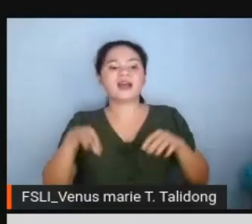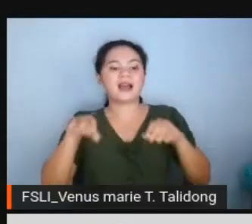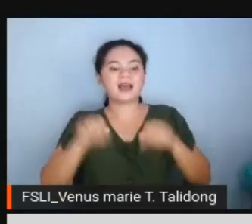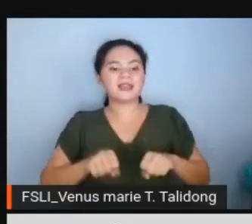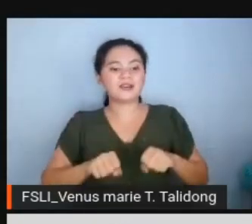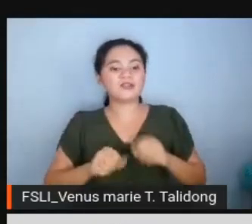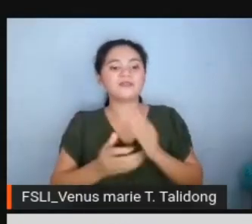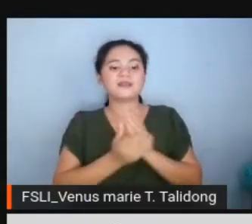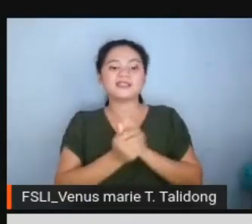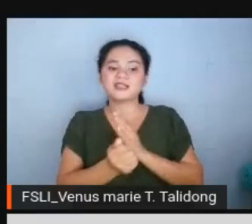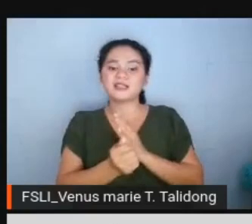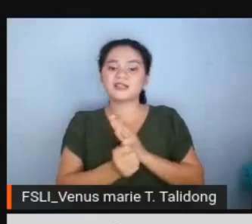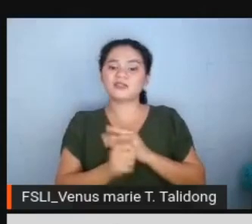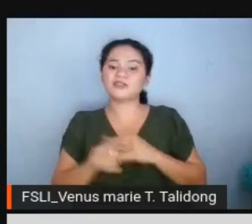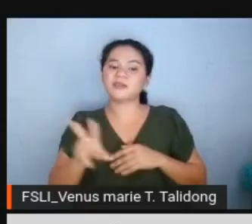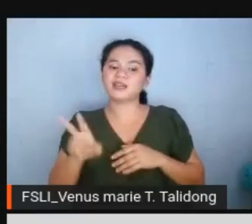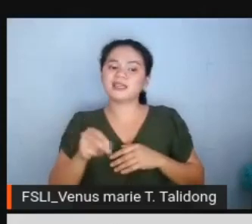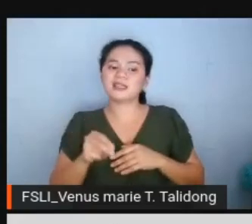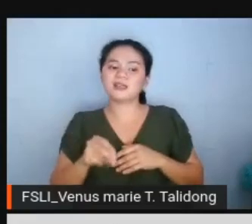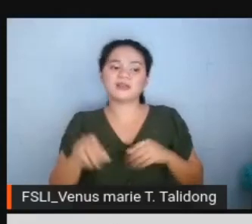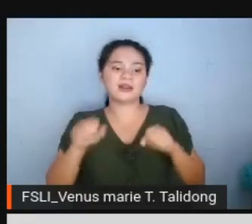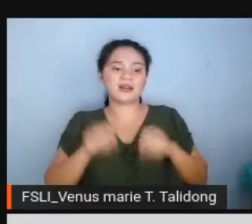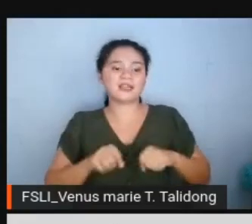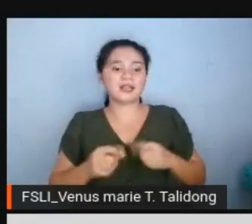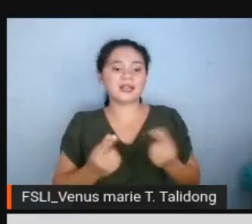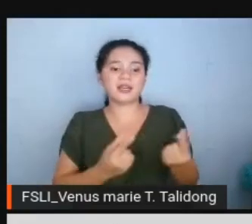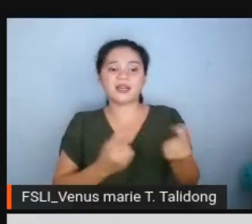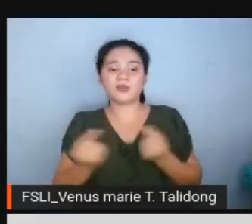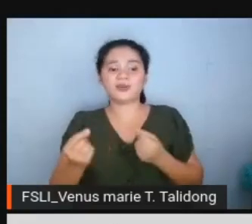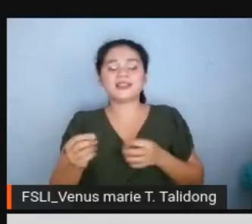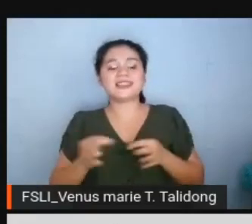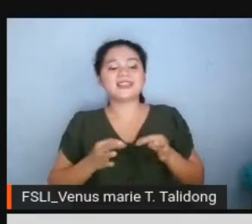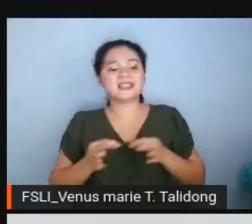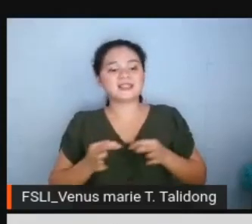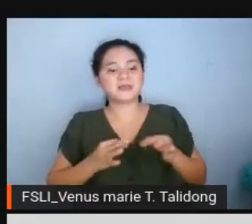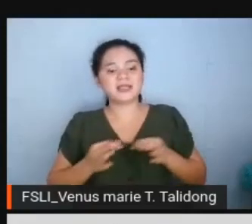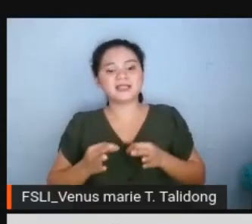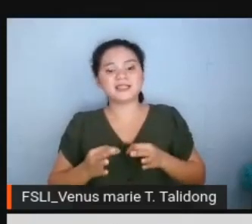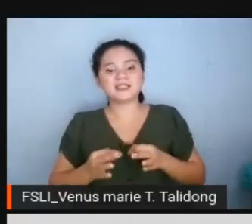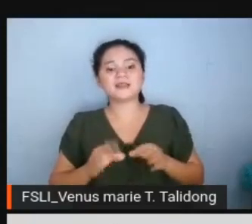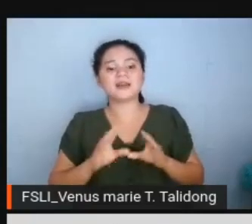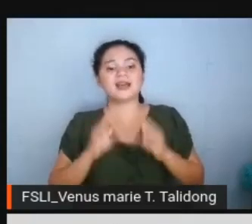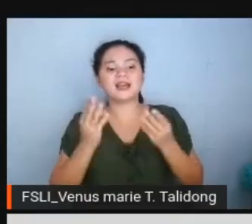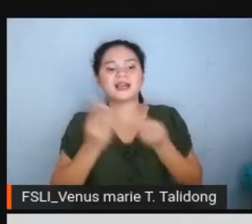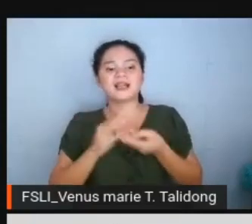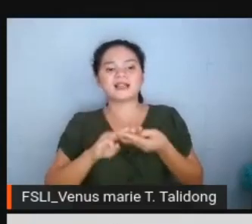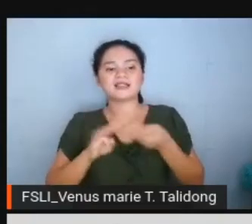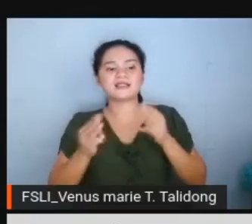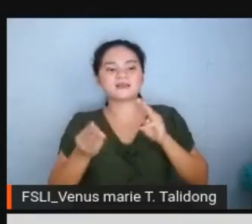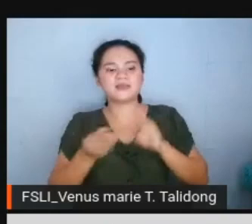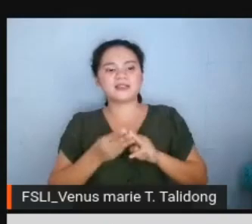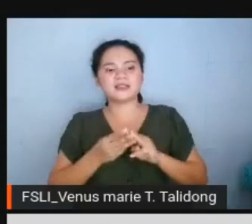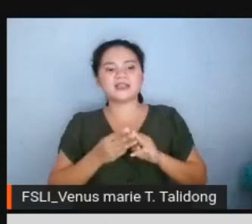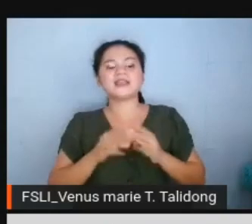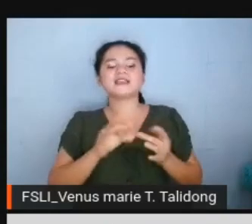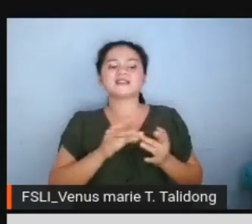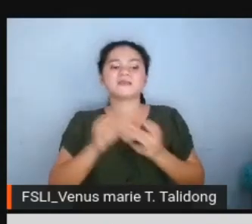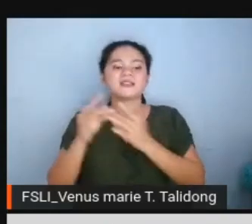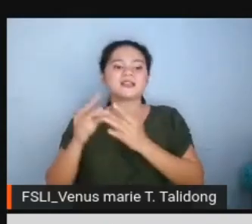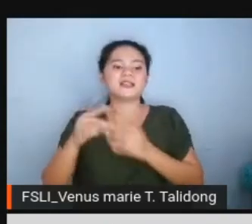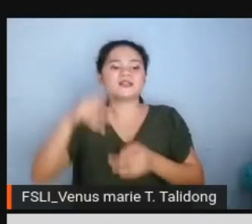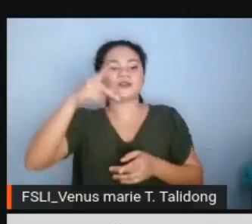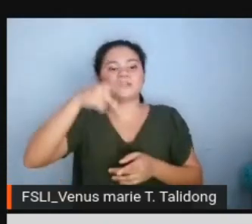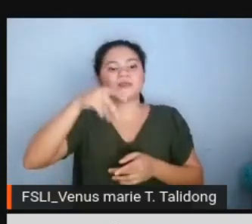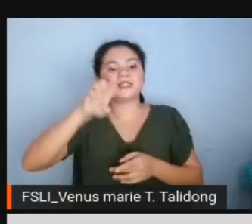to explain to each one of them na hindi ko kaya, especially yung mga physical education subjects,